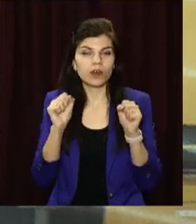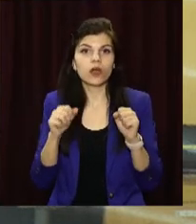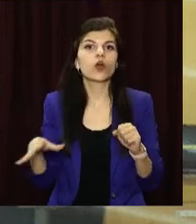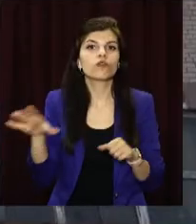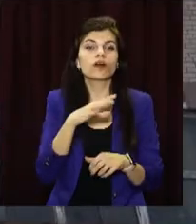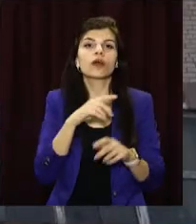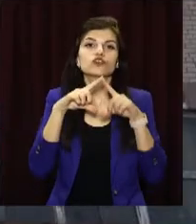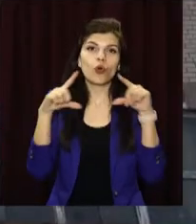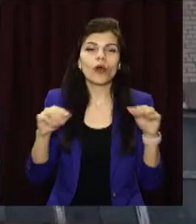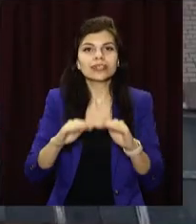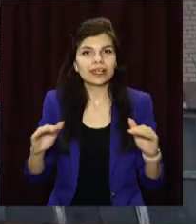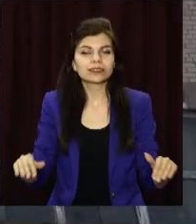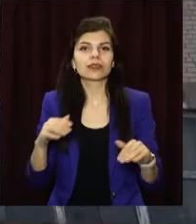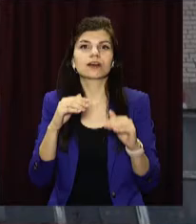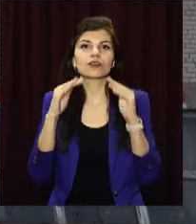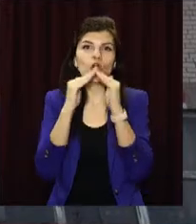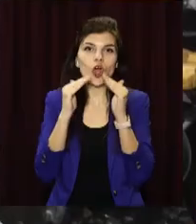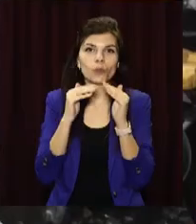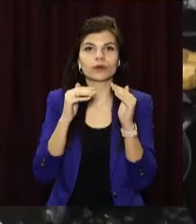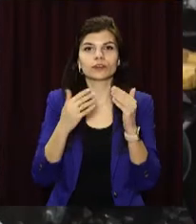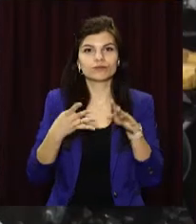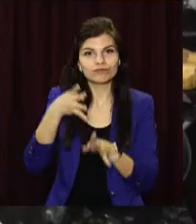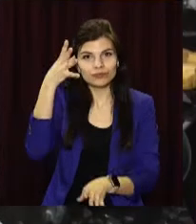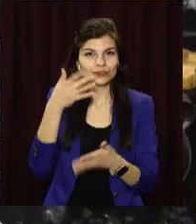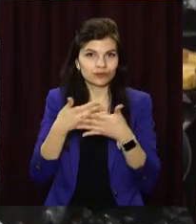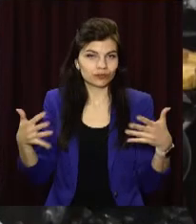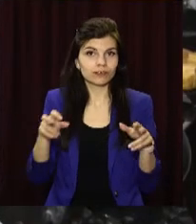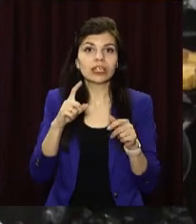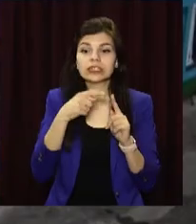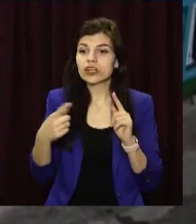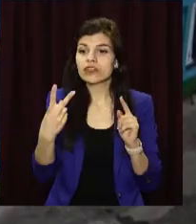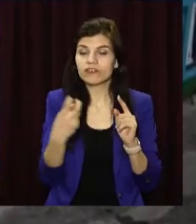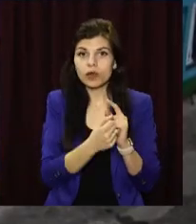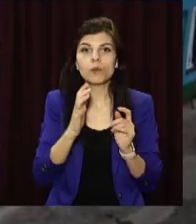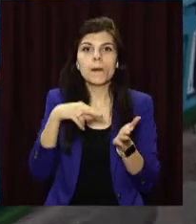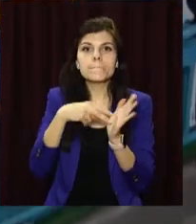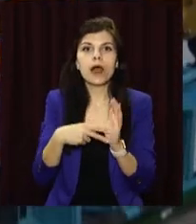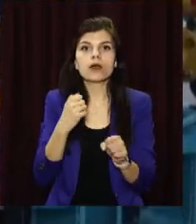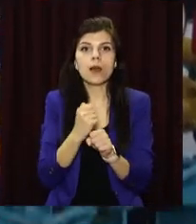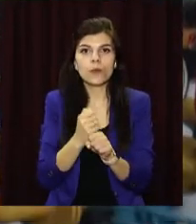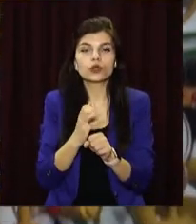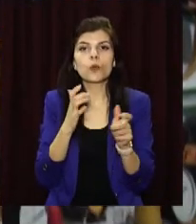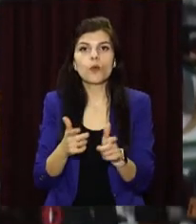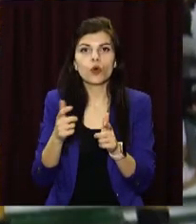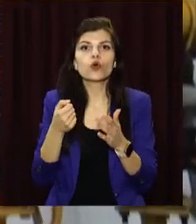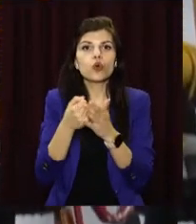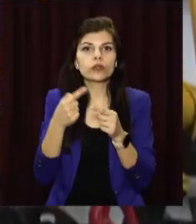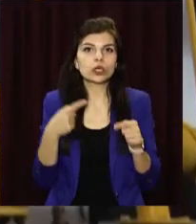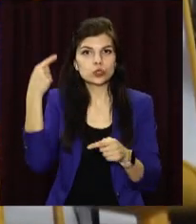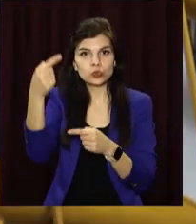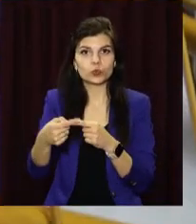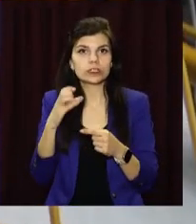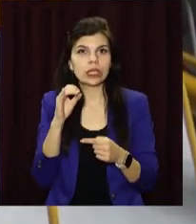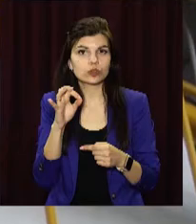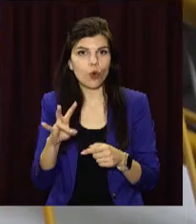оселях, лікарнях, школах, дитсадках Дніпра. І вже за два тижні комунальники розпочнуть планові роботи з підготовки до наступного